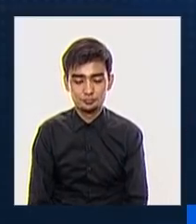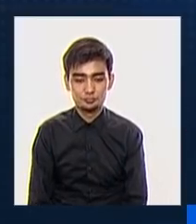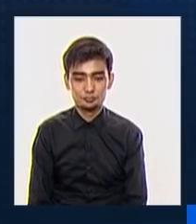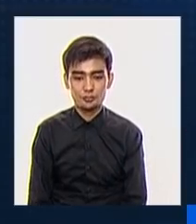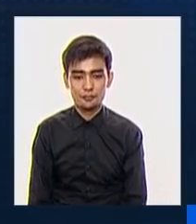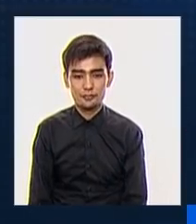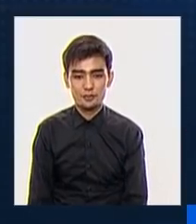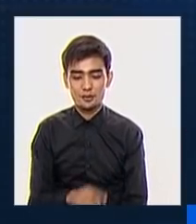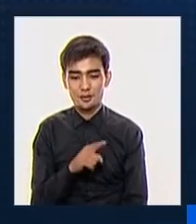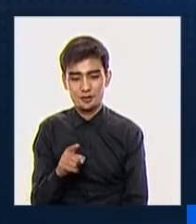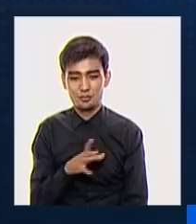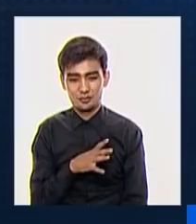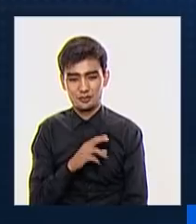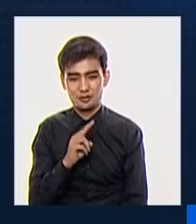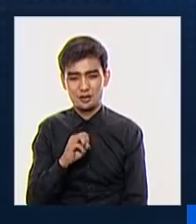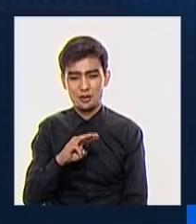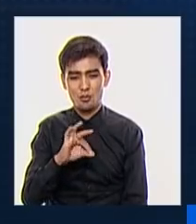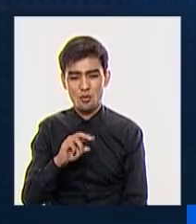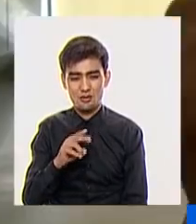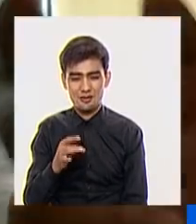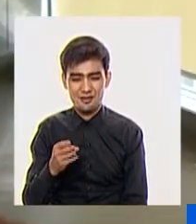Ну, они, я думаю, более чем демократичны, поскольку